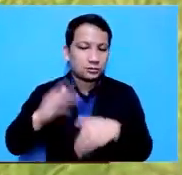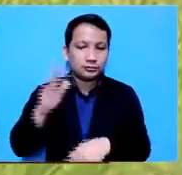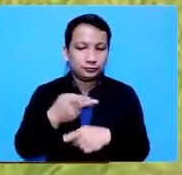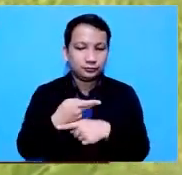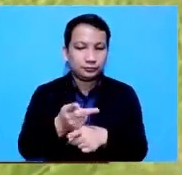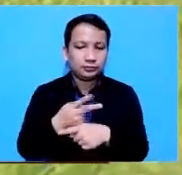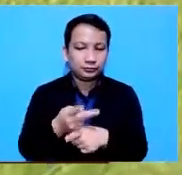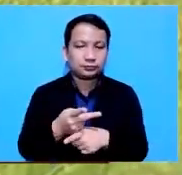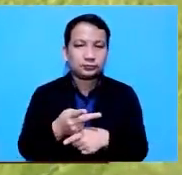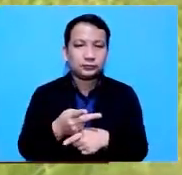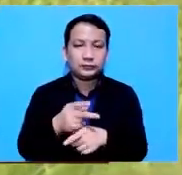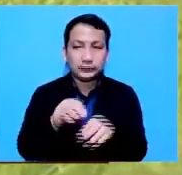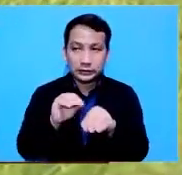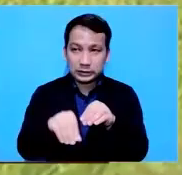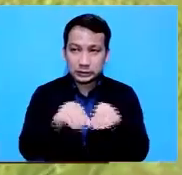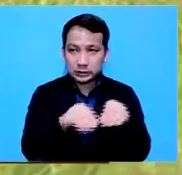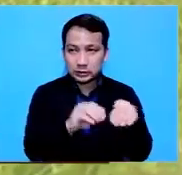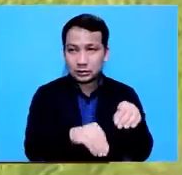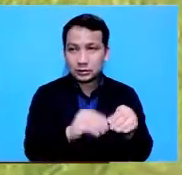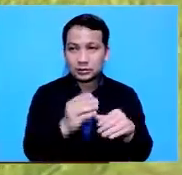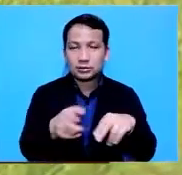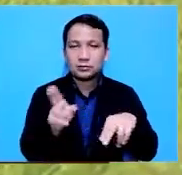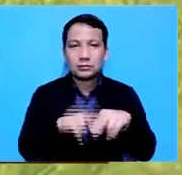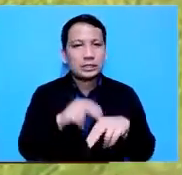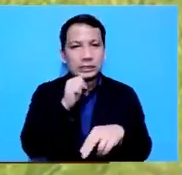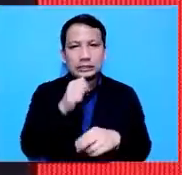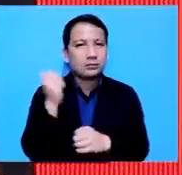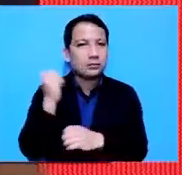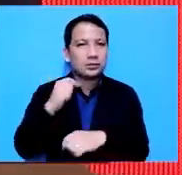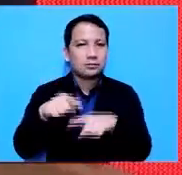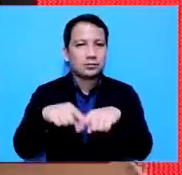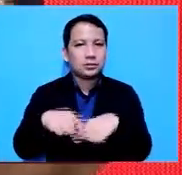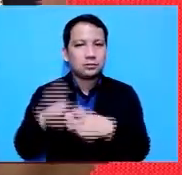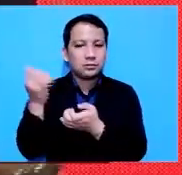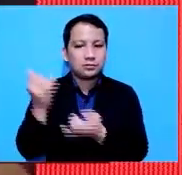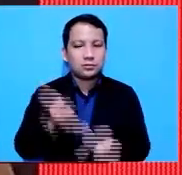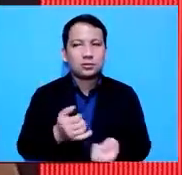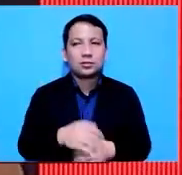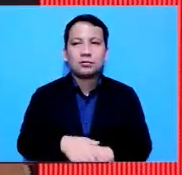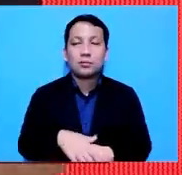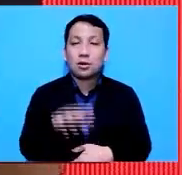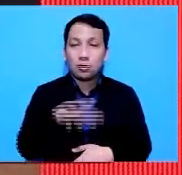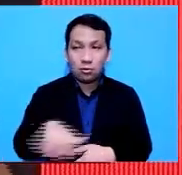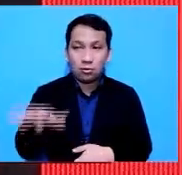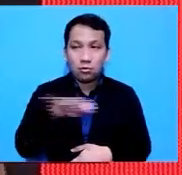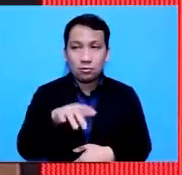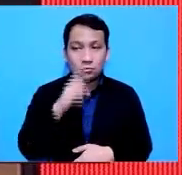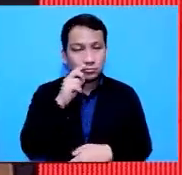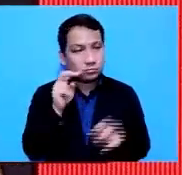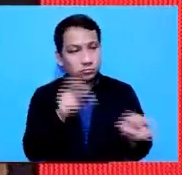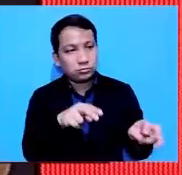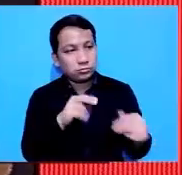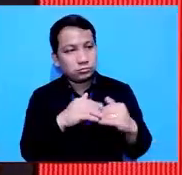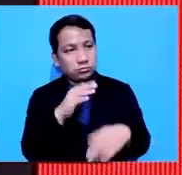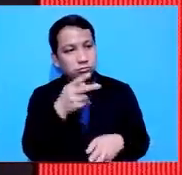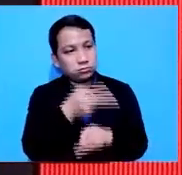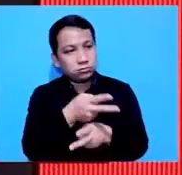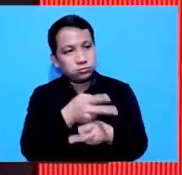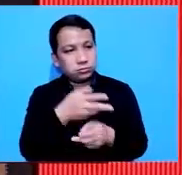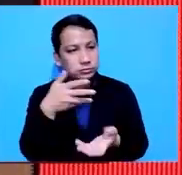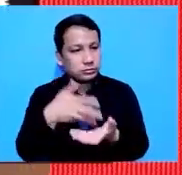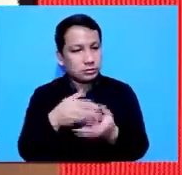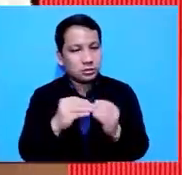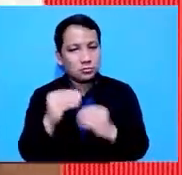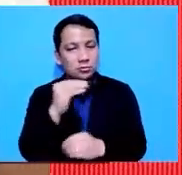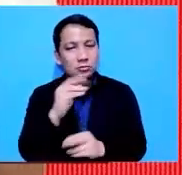Nang sa gayon ay di na tayo umasa sa importation o pag-aangkat. Ang lahat ay kailangan natin tignan at pag-aralan para makahanda